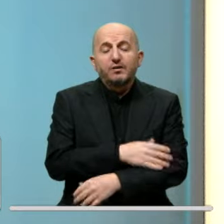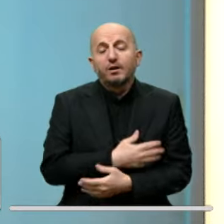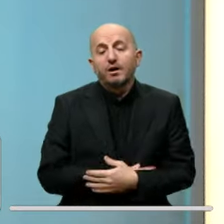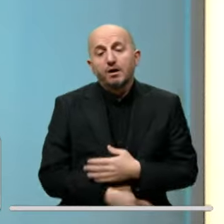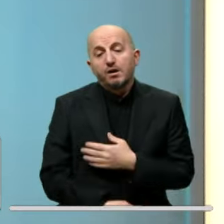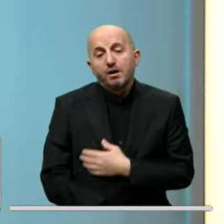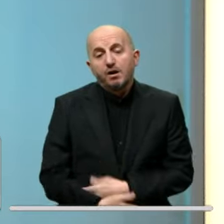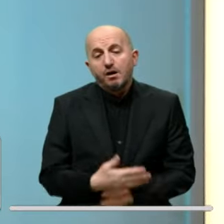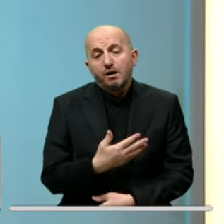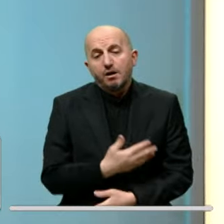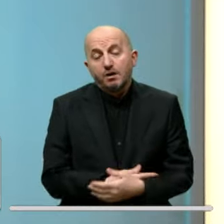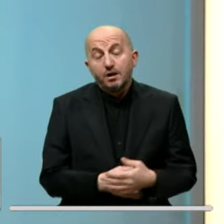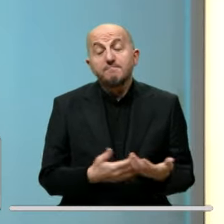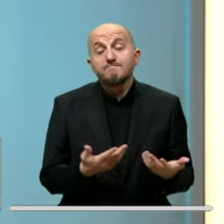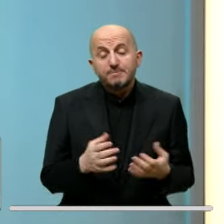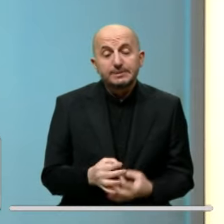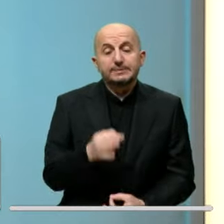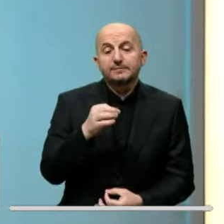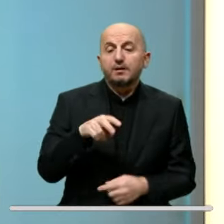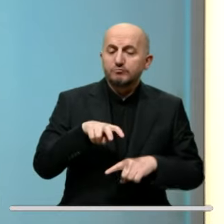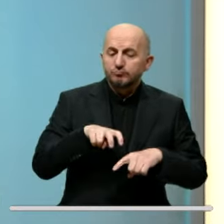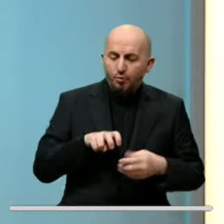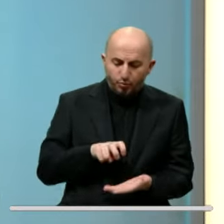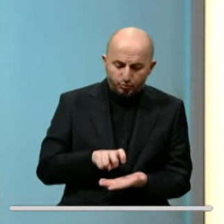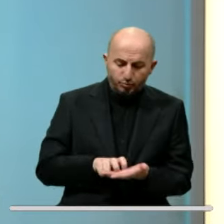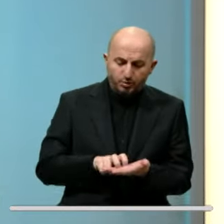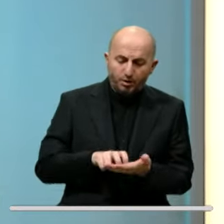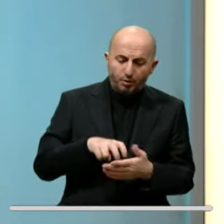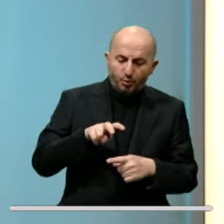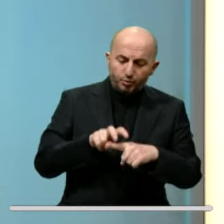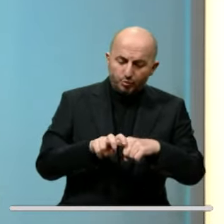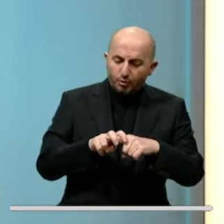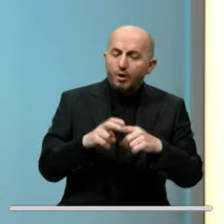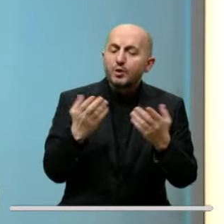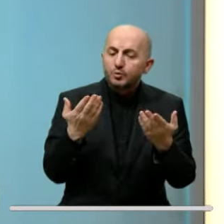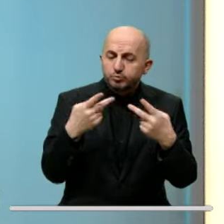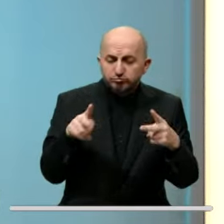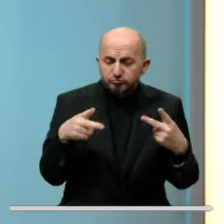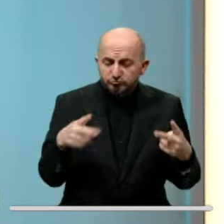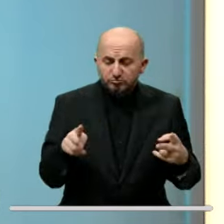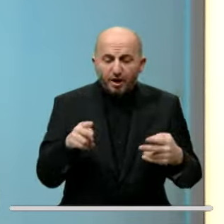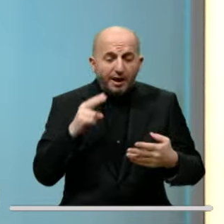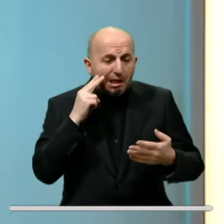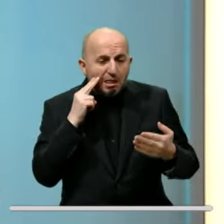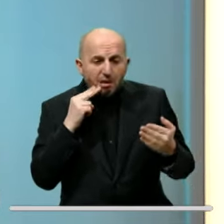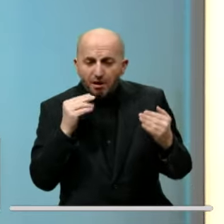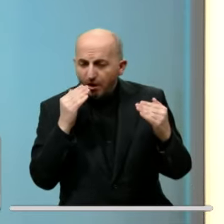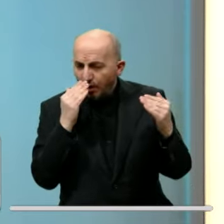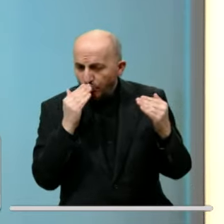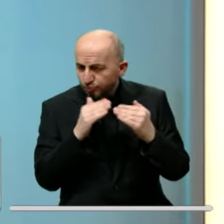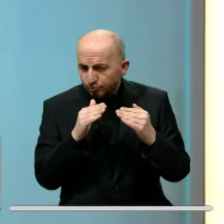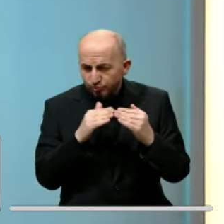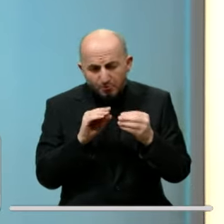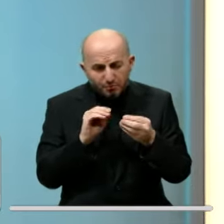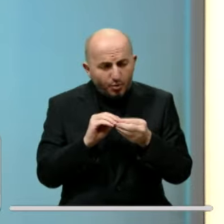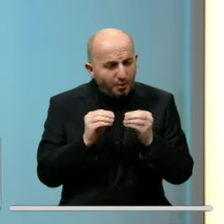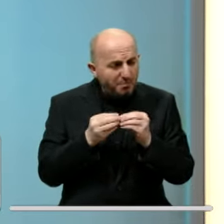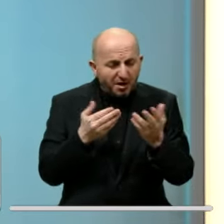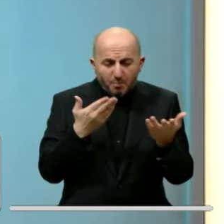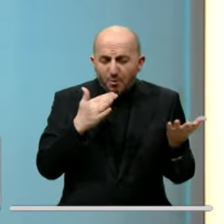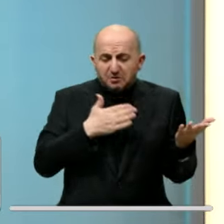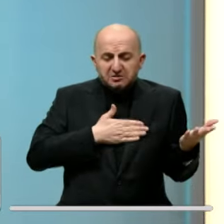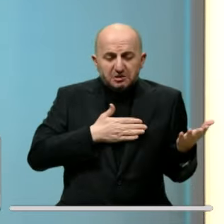bakımdan bir insan oturarak dua edebilir. Oturarak dua etmesi edebe aykırı bir durum değildir ve de bir saygısızlık